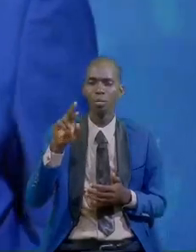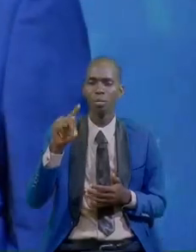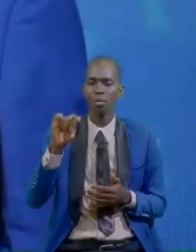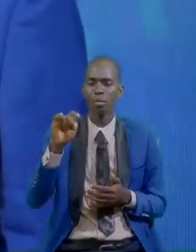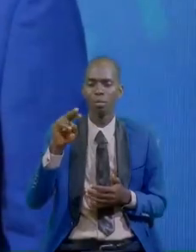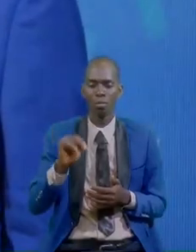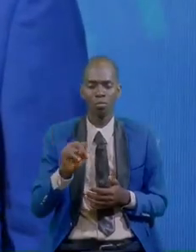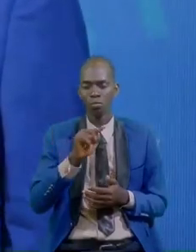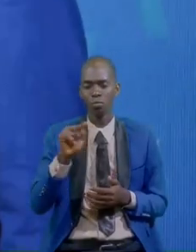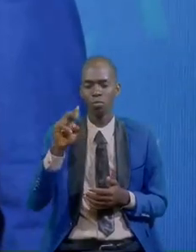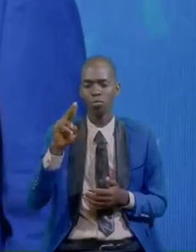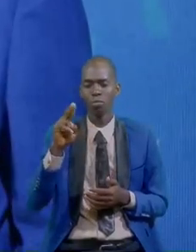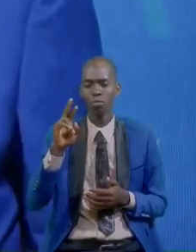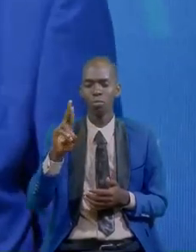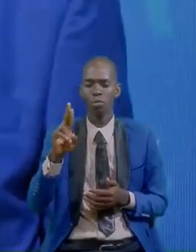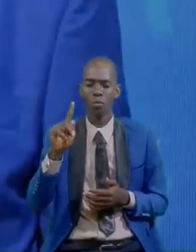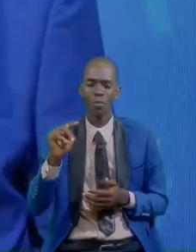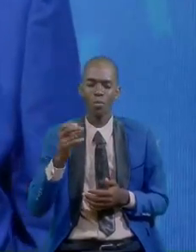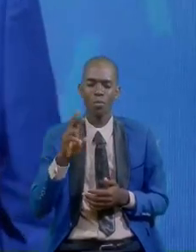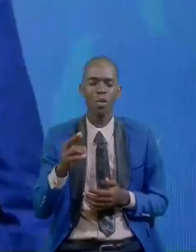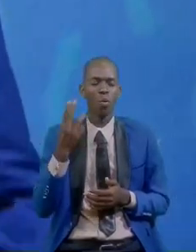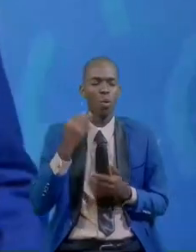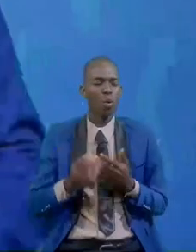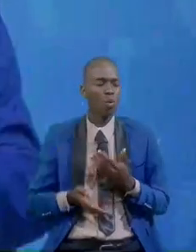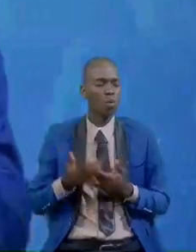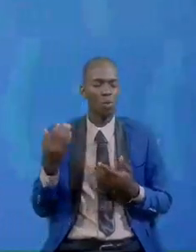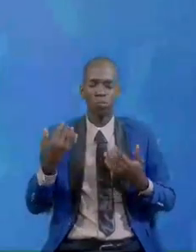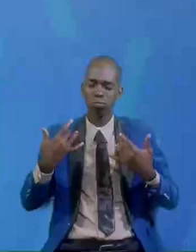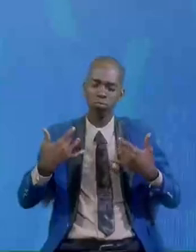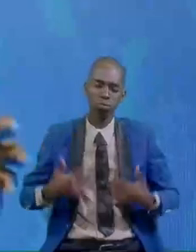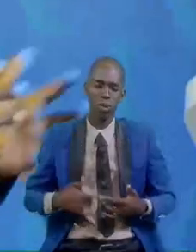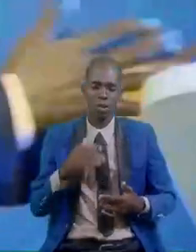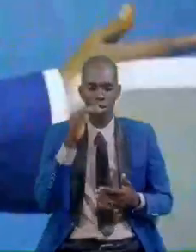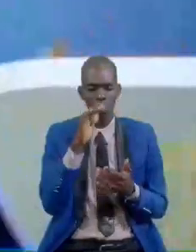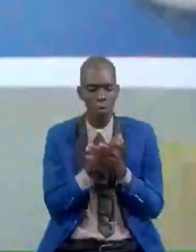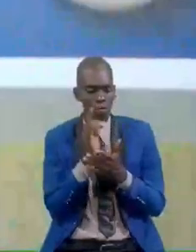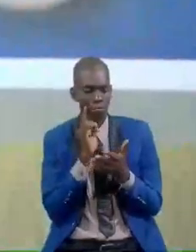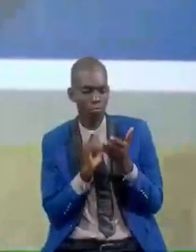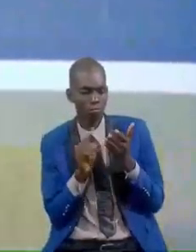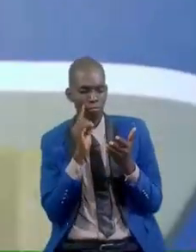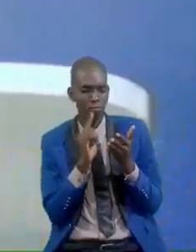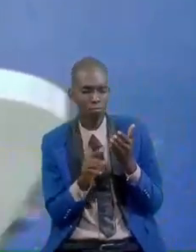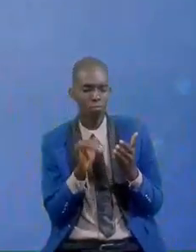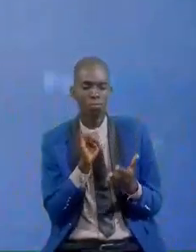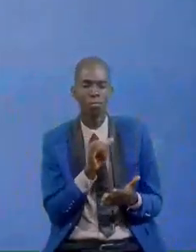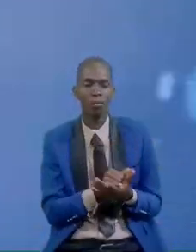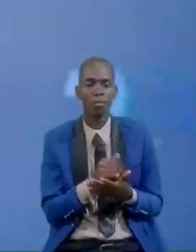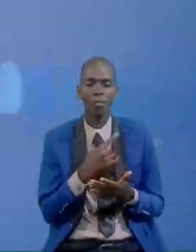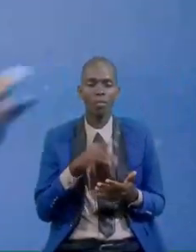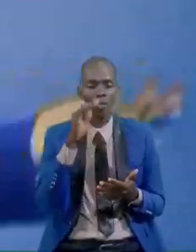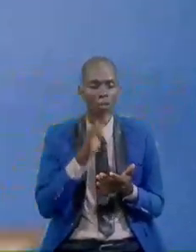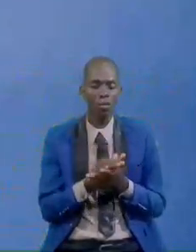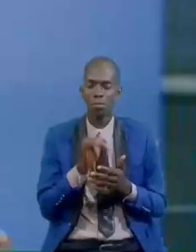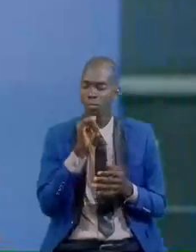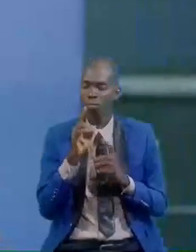Il était sur le point d'abandonner. Et la femme a remarqué cela. Et la femme ne l'a pas achevé, ne